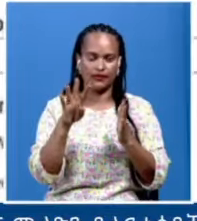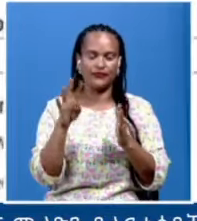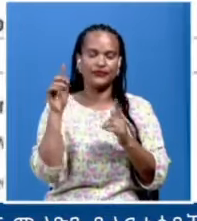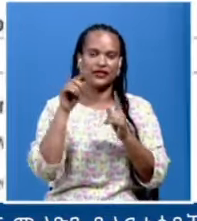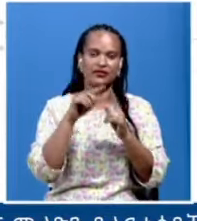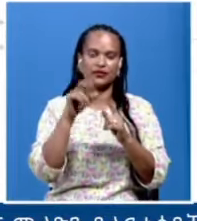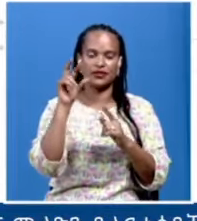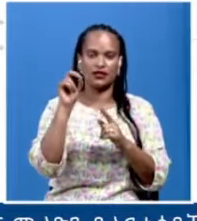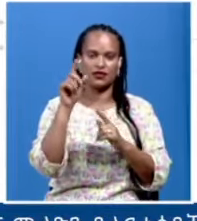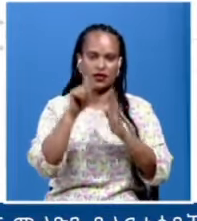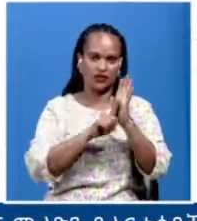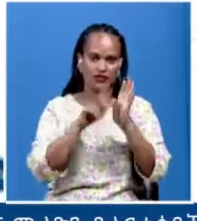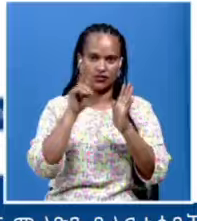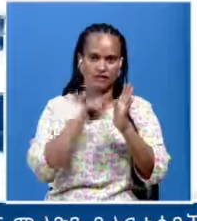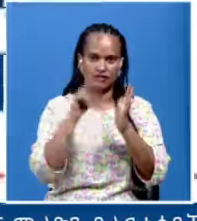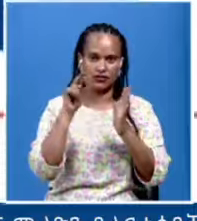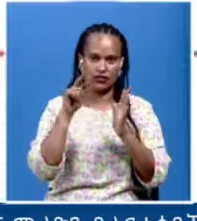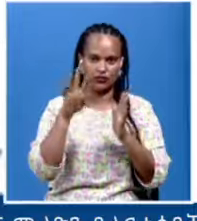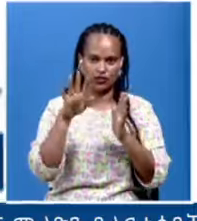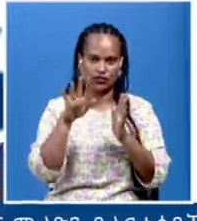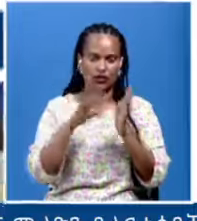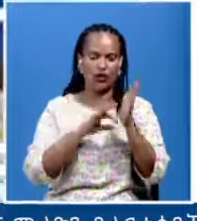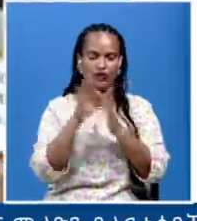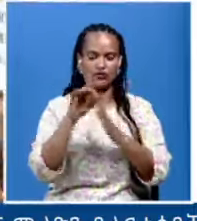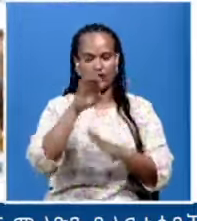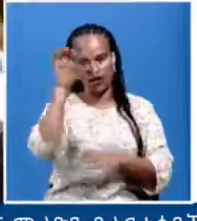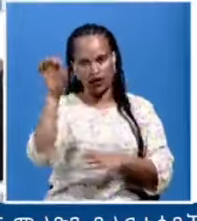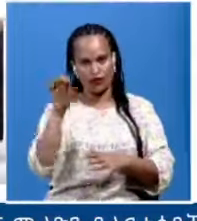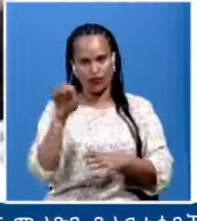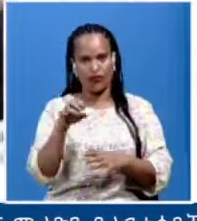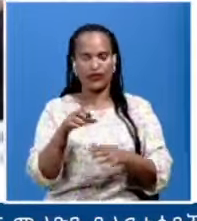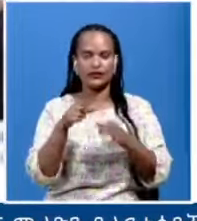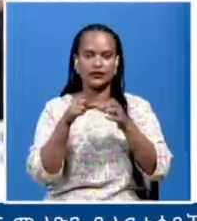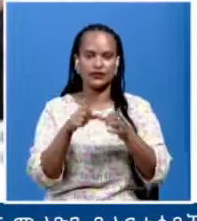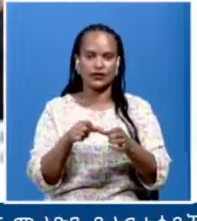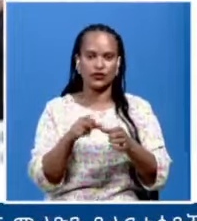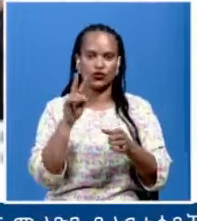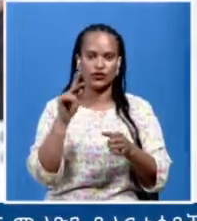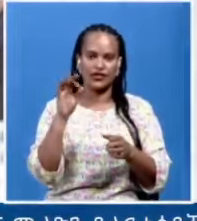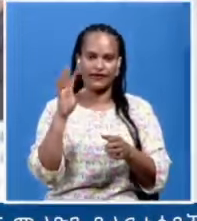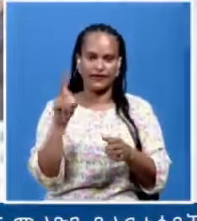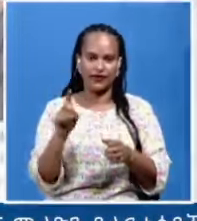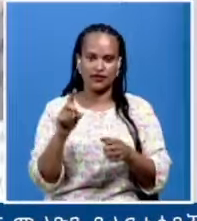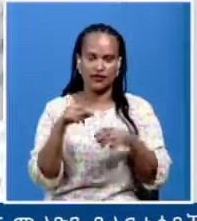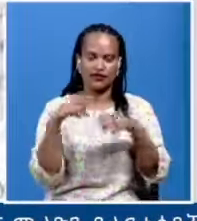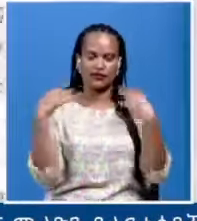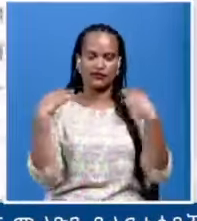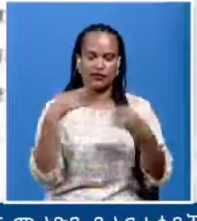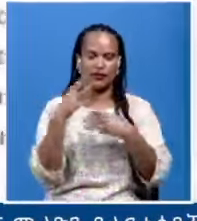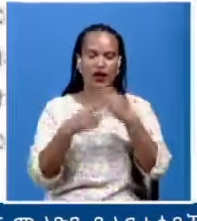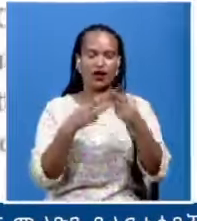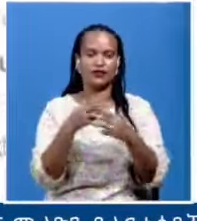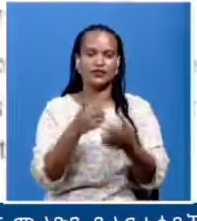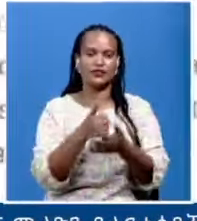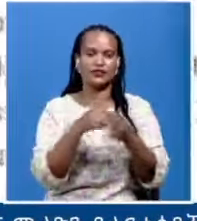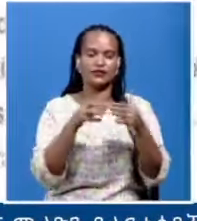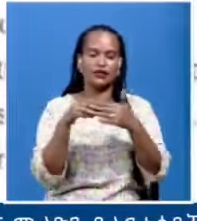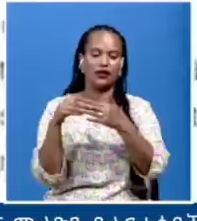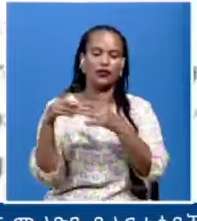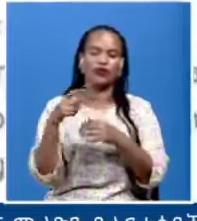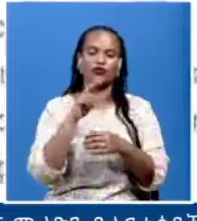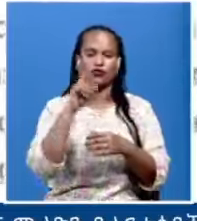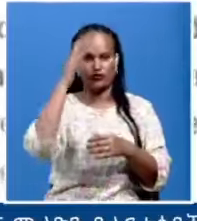ክሳብ 30 ነሓሰ 2025 ኣቋፅር ኣውሮፓውያን ዝጸንሕ ብዩኒሴፍን ውደብ ጥዕና ዓለምን ዝምራሕ ሓገዝ ምዃኑ እዩ